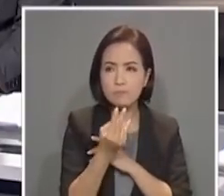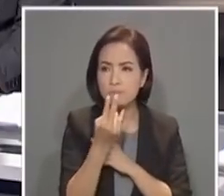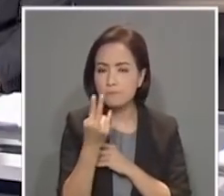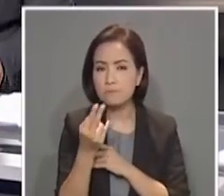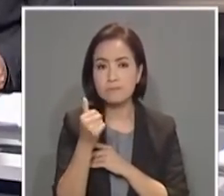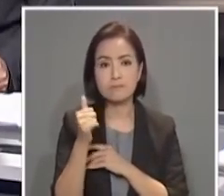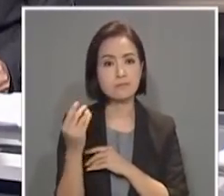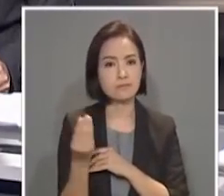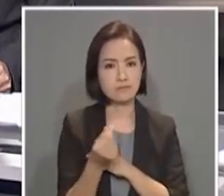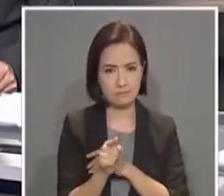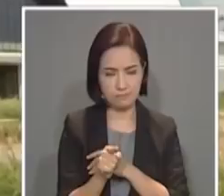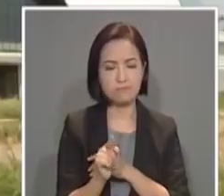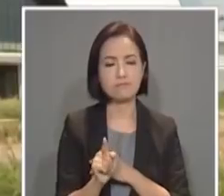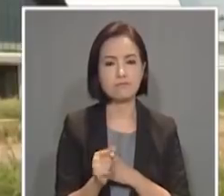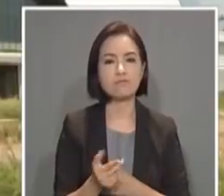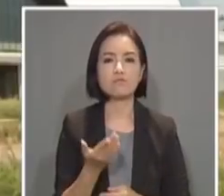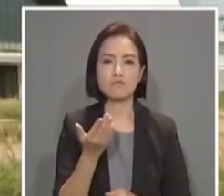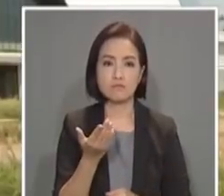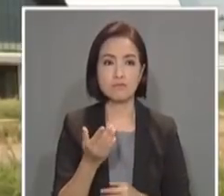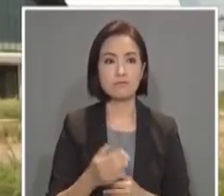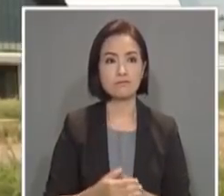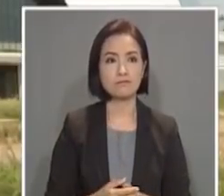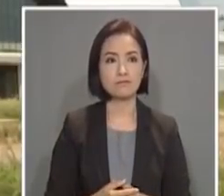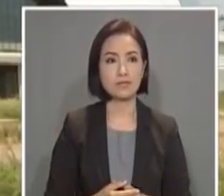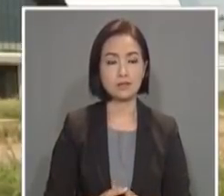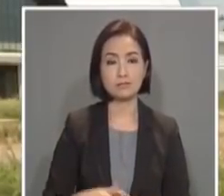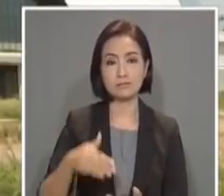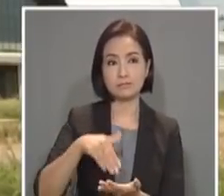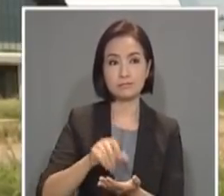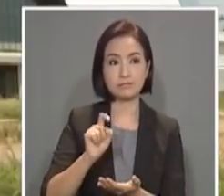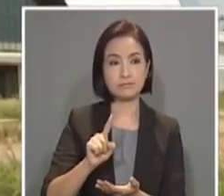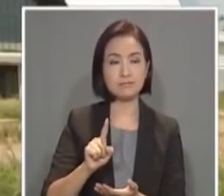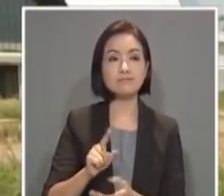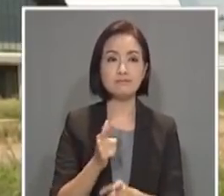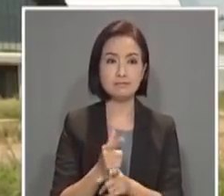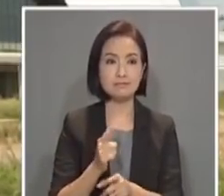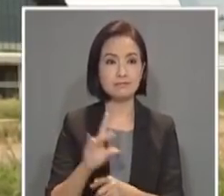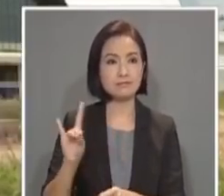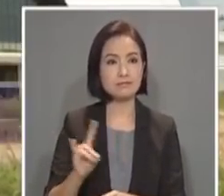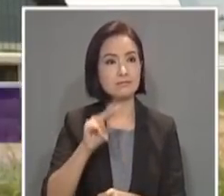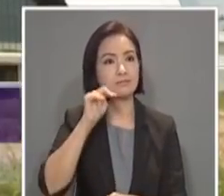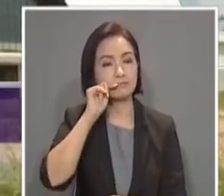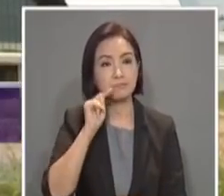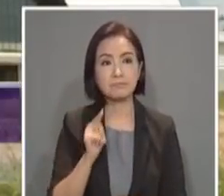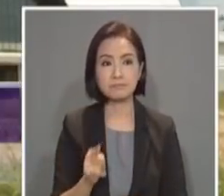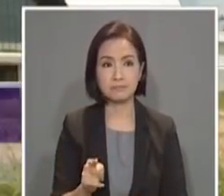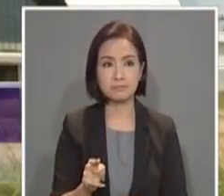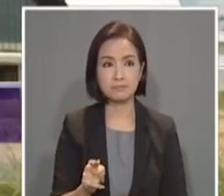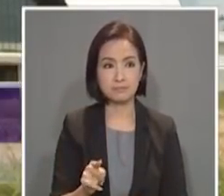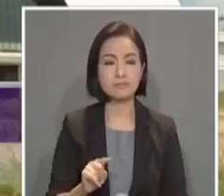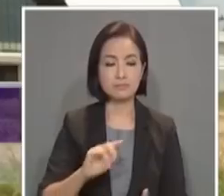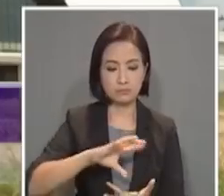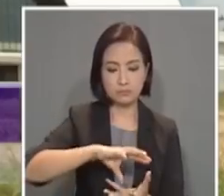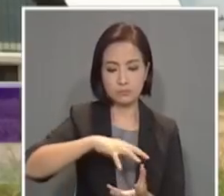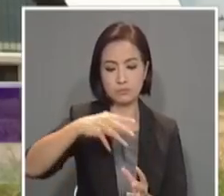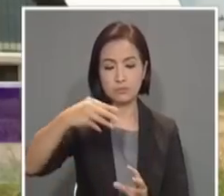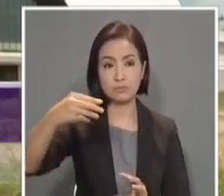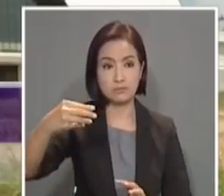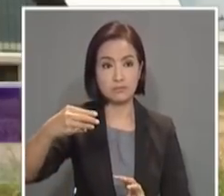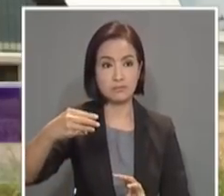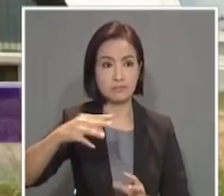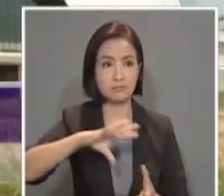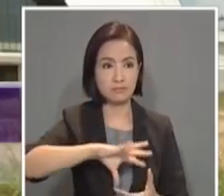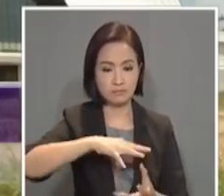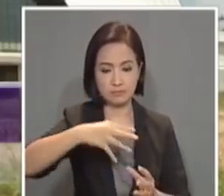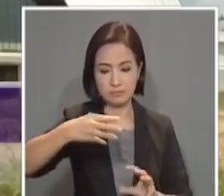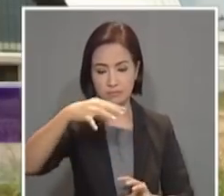พศรมีรายงานครับ ศูนย์การศึกษาการเพาะเลี้ยงสัตว์น้ำทะเลสาบสงขลาหรืออควาเรียมหอยสังซึ่งถูกออกแบบ